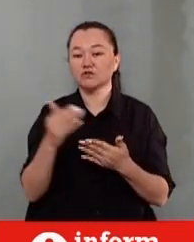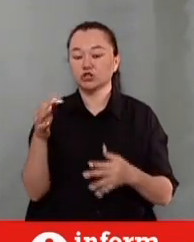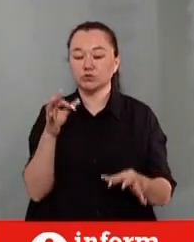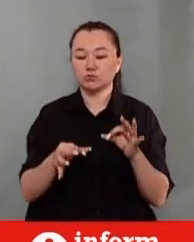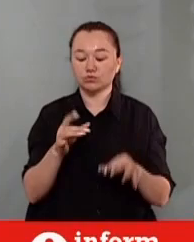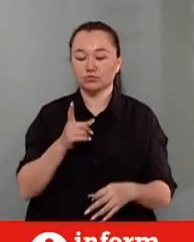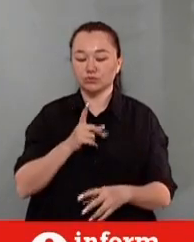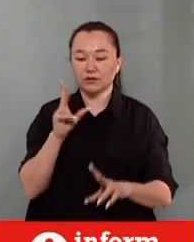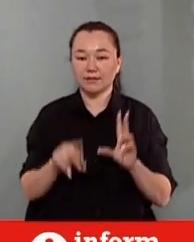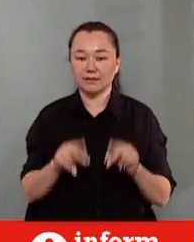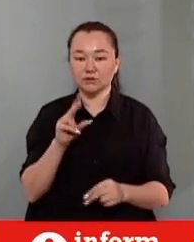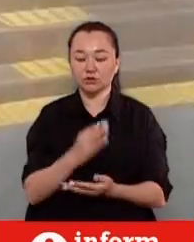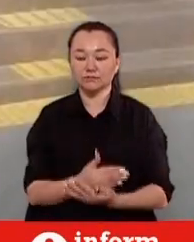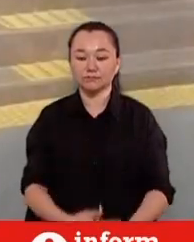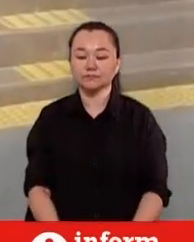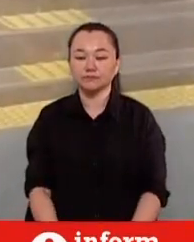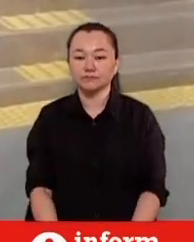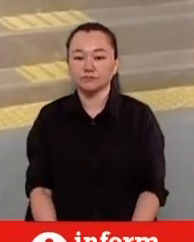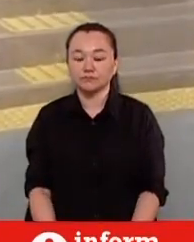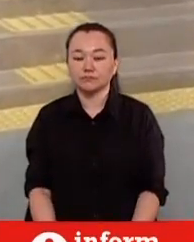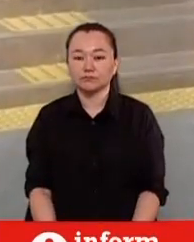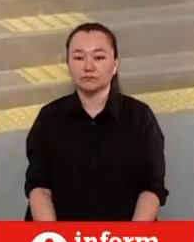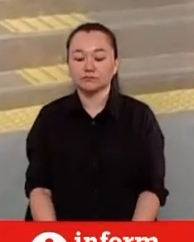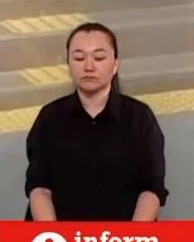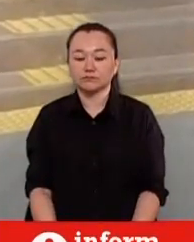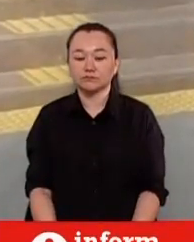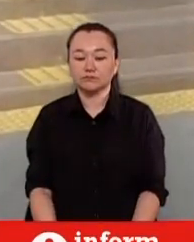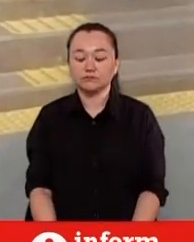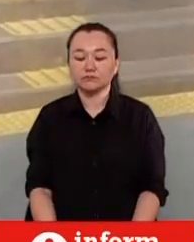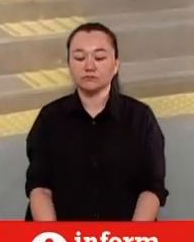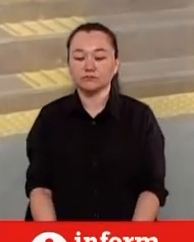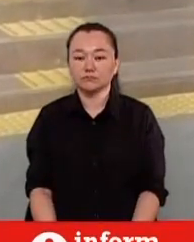үміт күтеді. Абай Нұржанұлы, Информбюро, Қызылорда облысы.